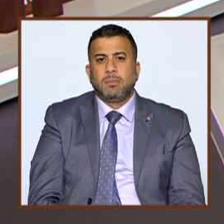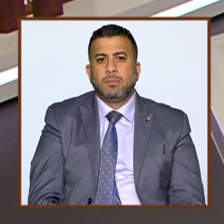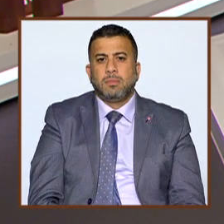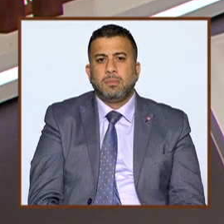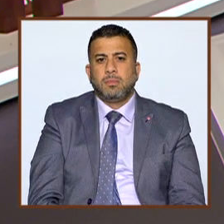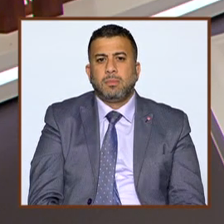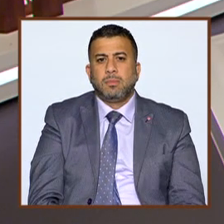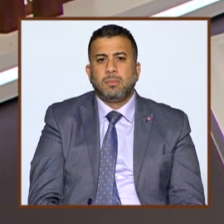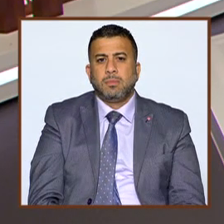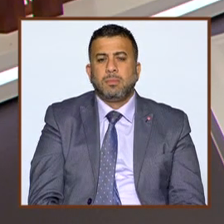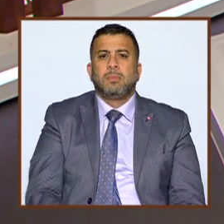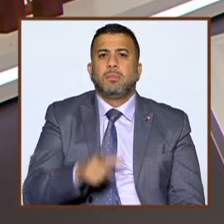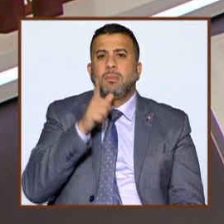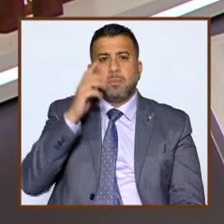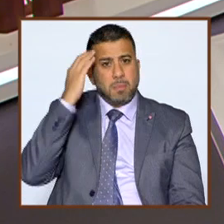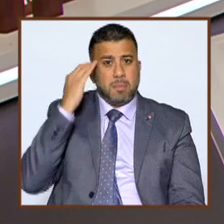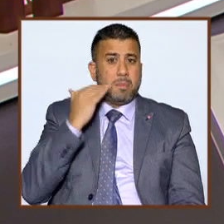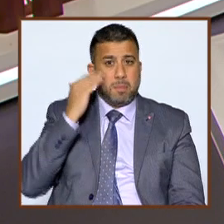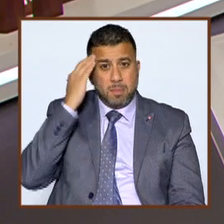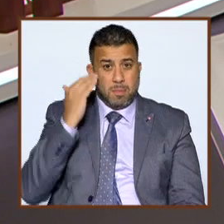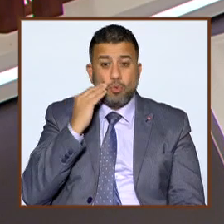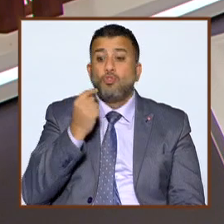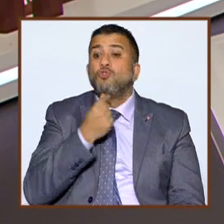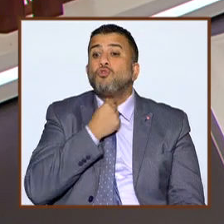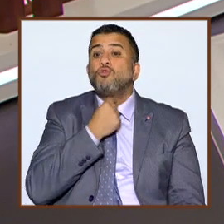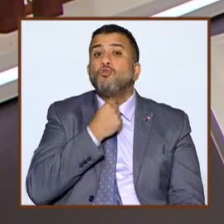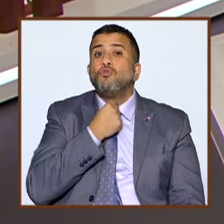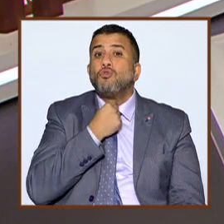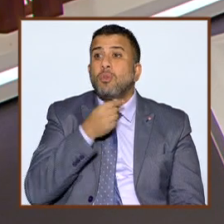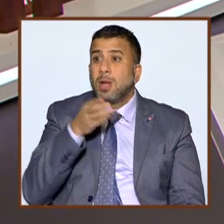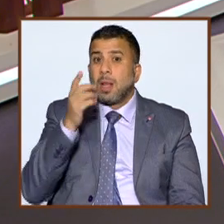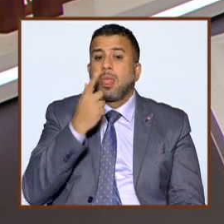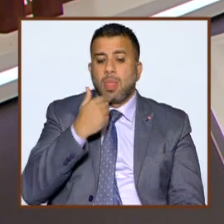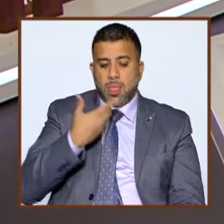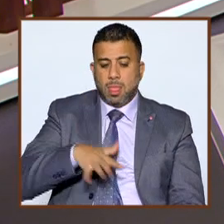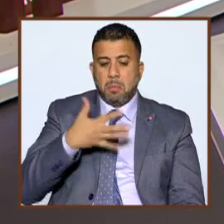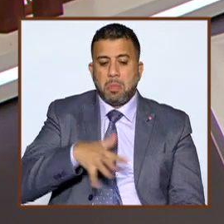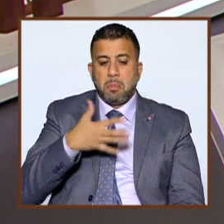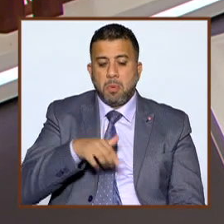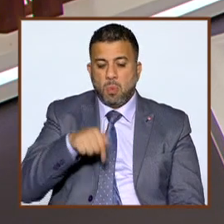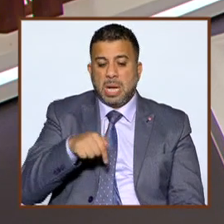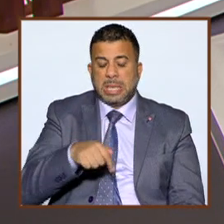حاليا تكون على الحيض على الدورة الشهرية، بحيث يكون يوم الجمعة آخر يوم.